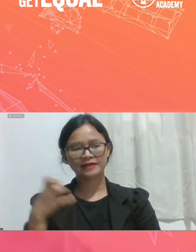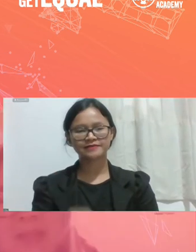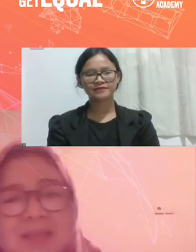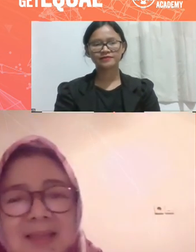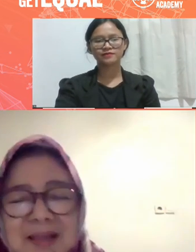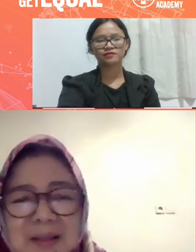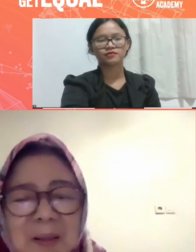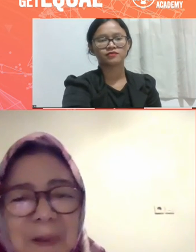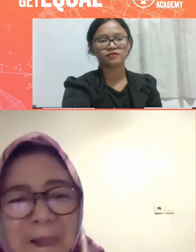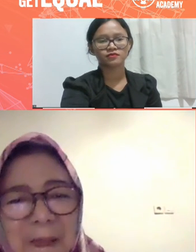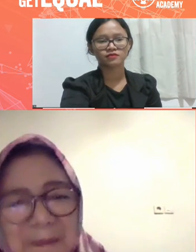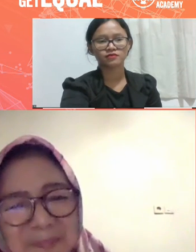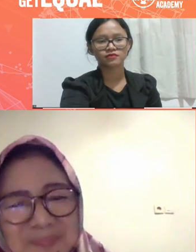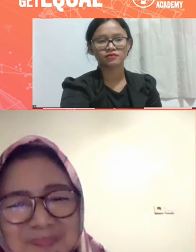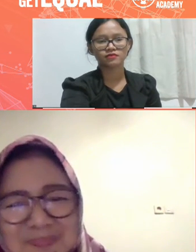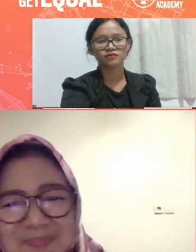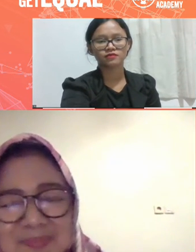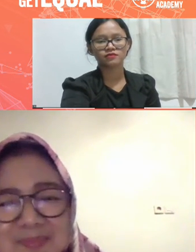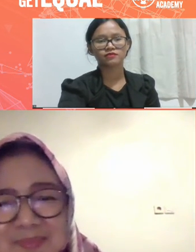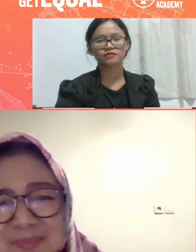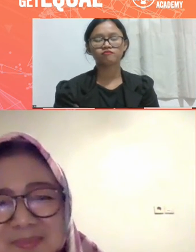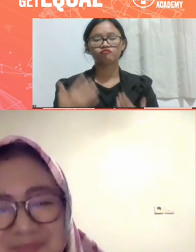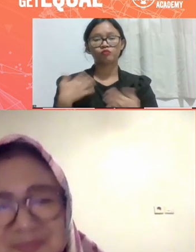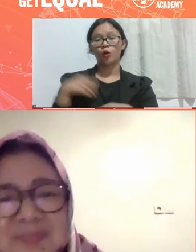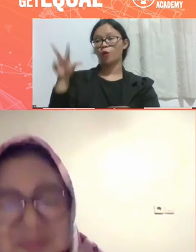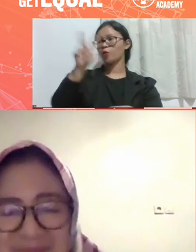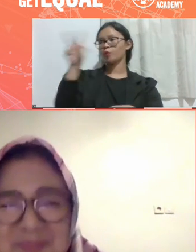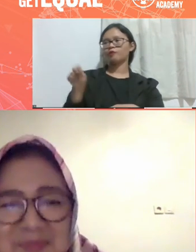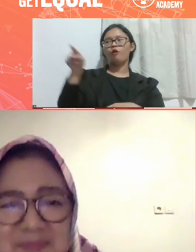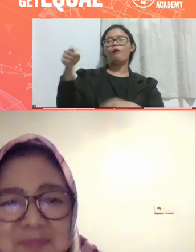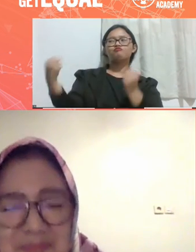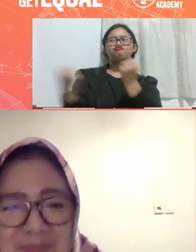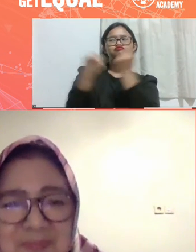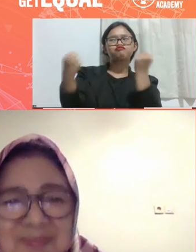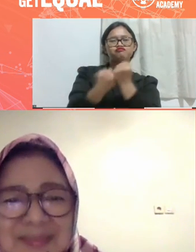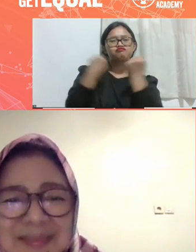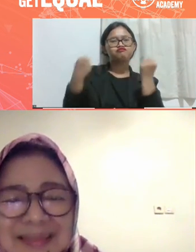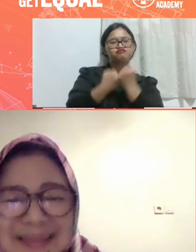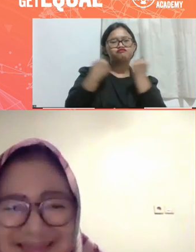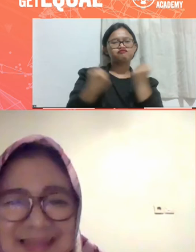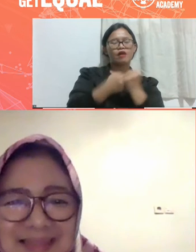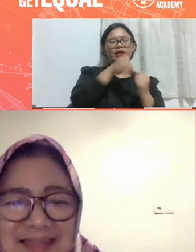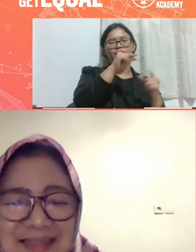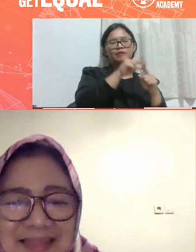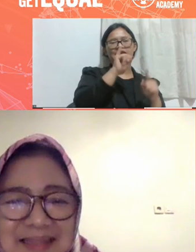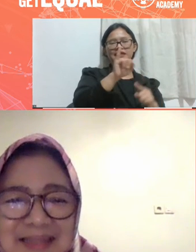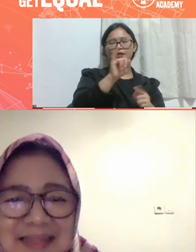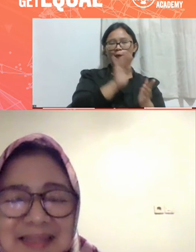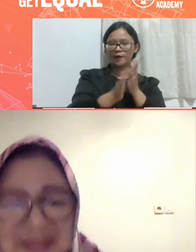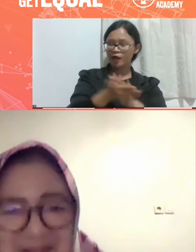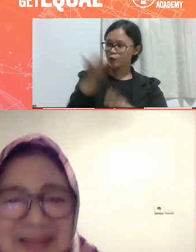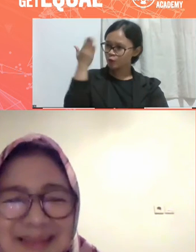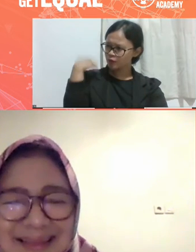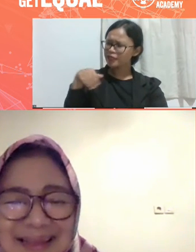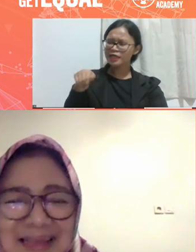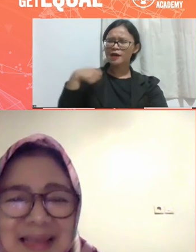Komitmen Kominfo tidak diragukan deh untuk mendukung kerja-kerja Plan Indonesia, terutama dari tahun lalu, karena kami sempat juga take over Pak Rudiantara